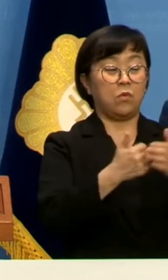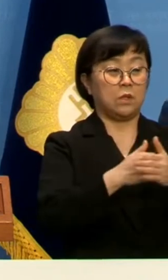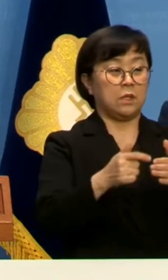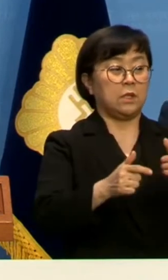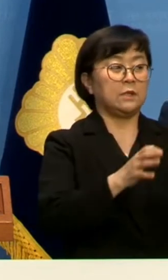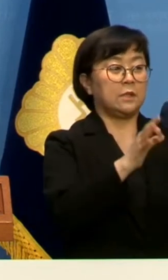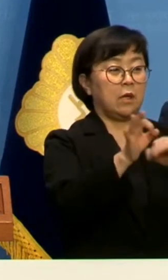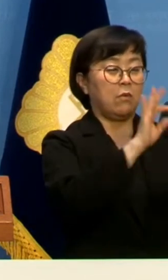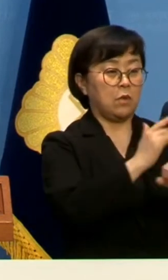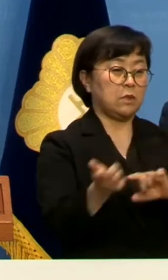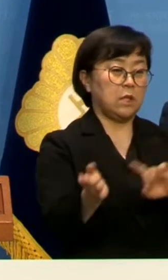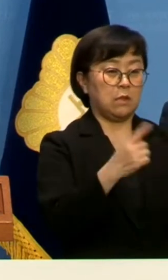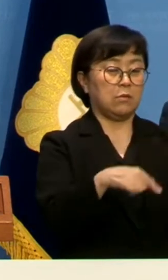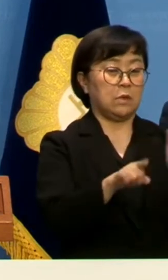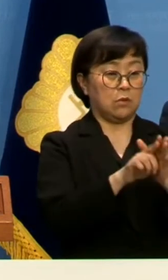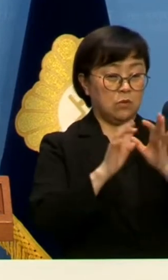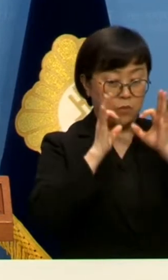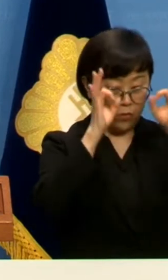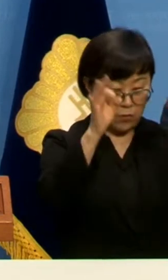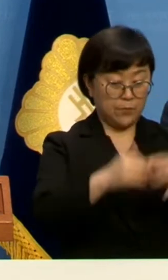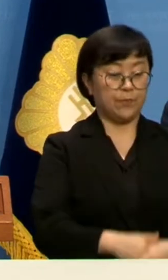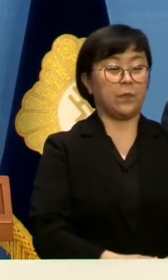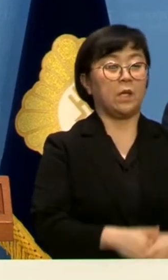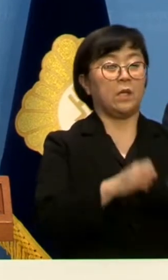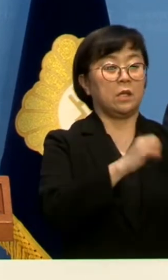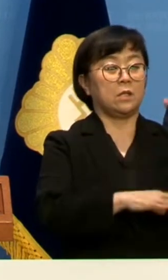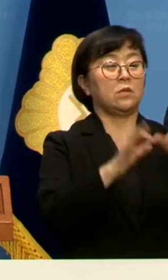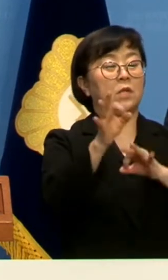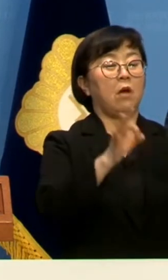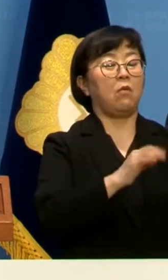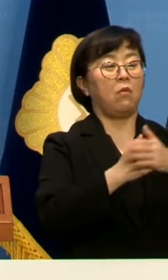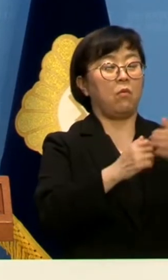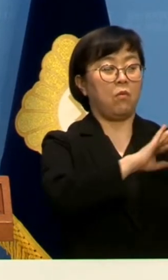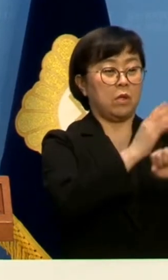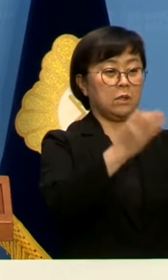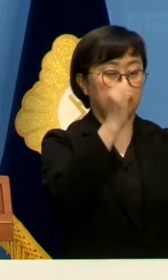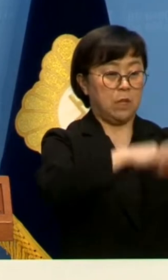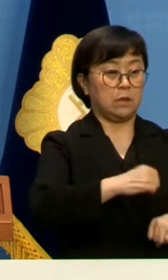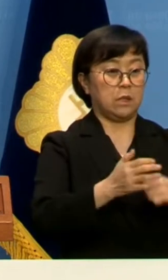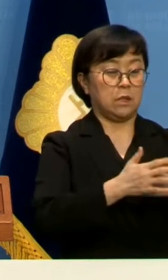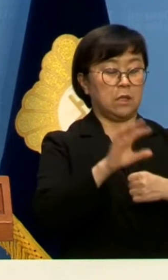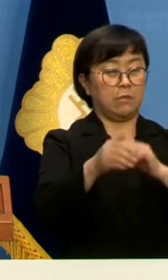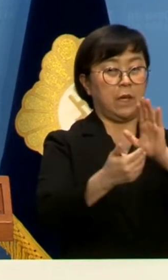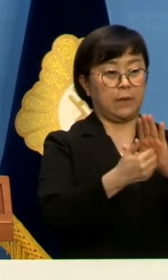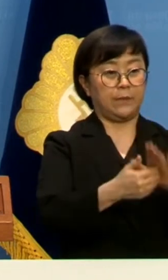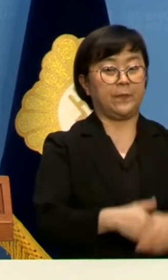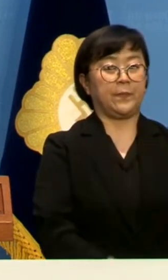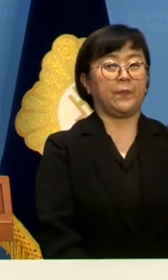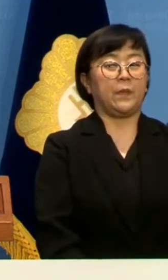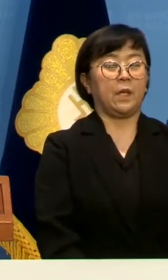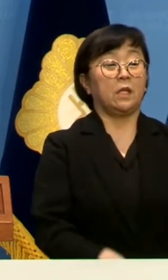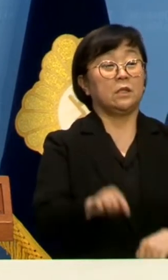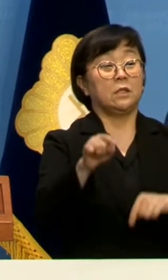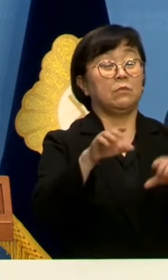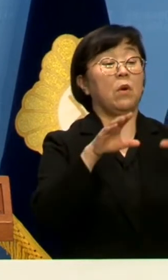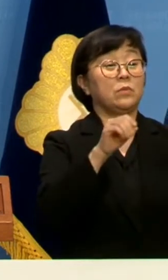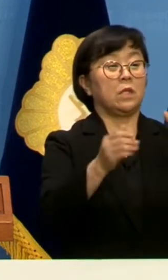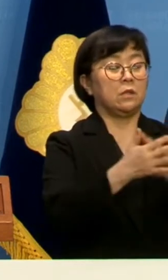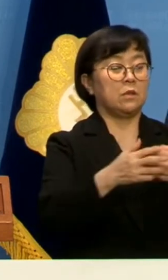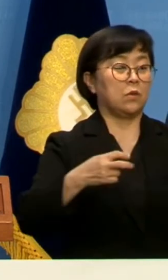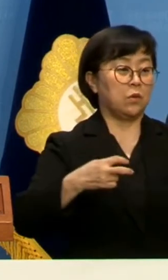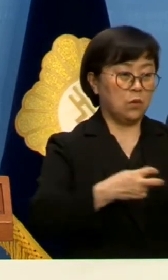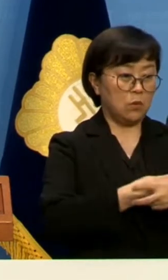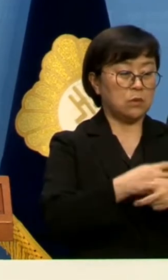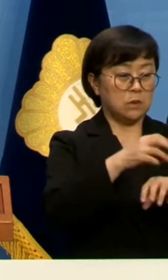서대문 상권 활성화를 위해 노력하겠습니다. 기존 상권이 무너지는 젠트리피케이션을 막겠습니다. 정체되어 있는